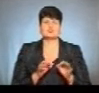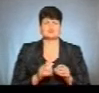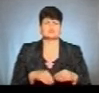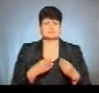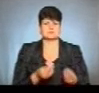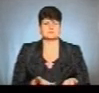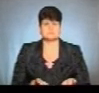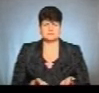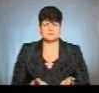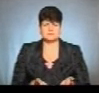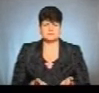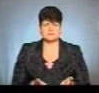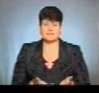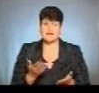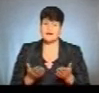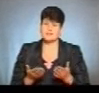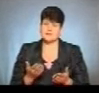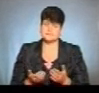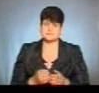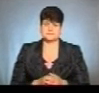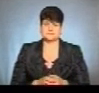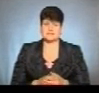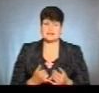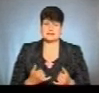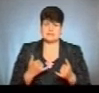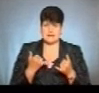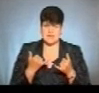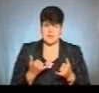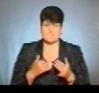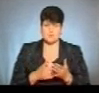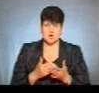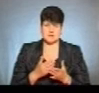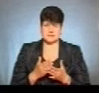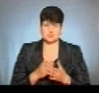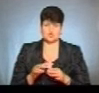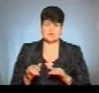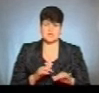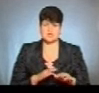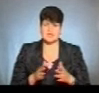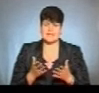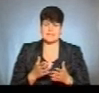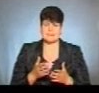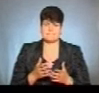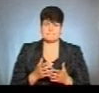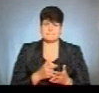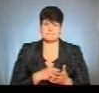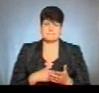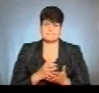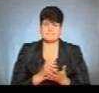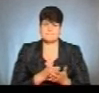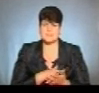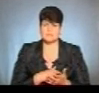суд. Але для політичного діяча, який балотується до Верховної